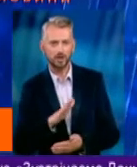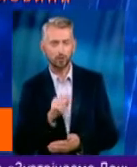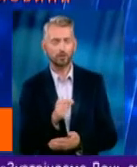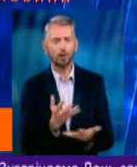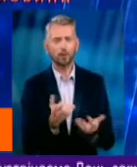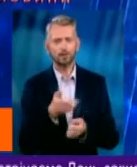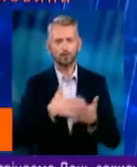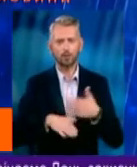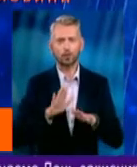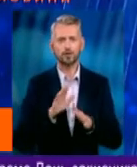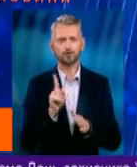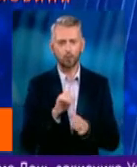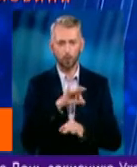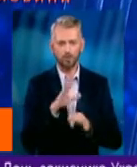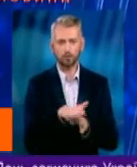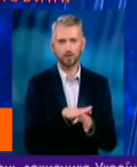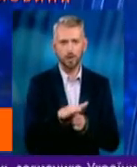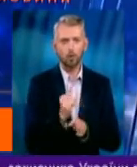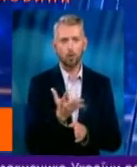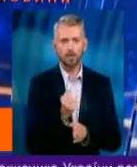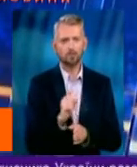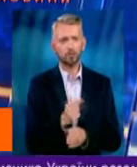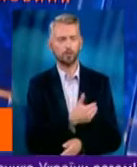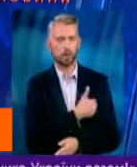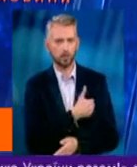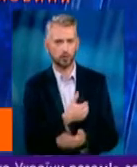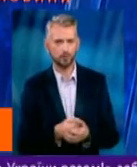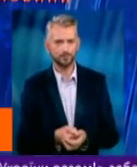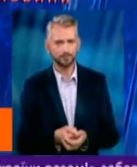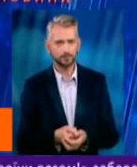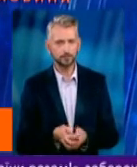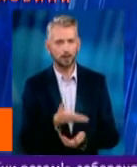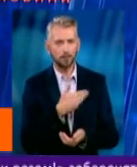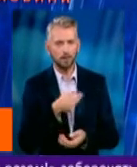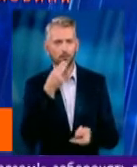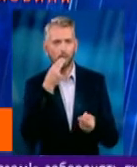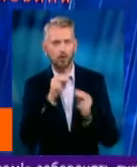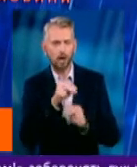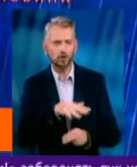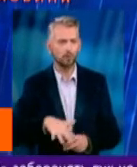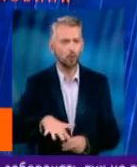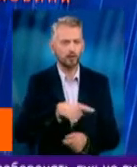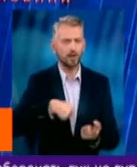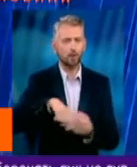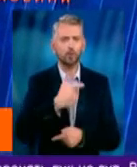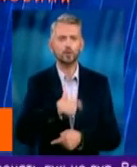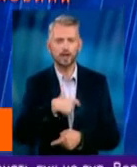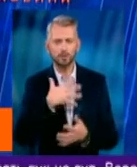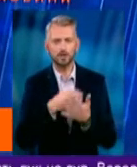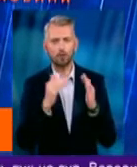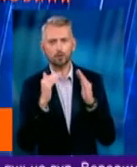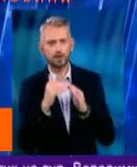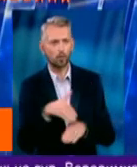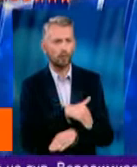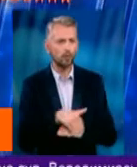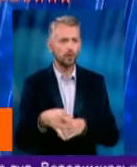реалізації власного проєкту і отримують те, до чого вони прагнули. Ми говорили, ми покращуємо простір навколо себе, свого будинку, вулиці,